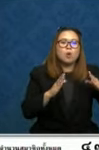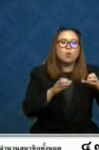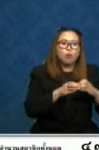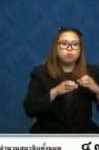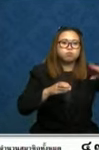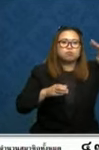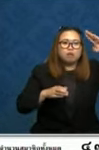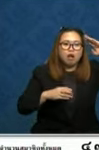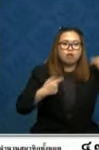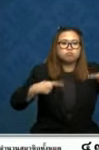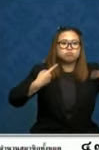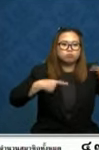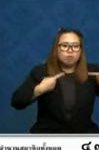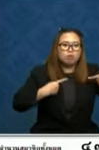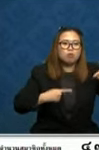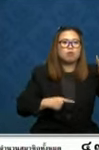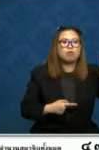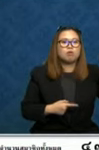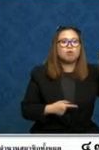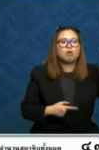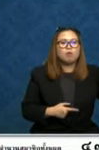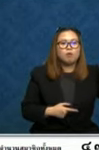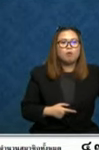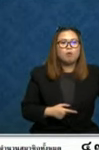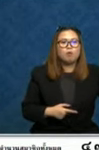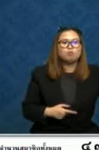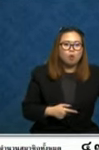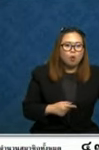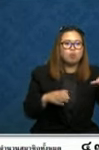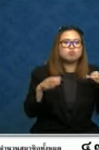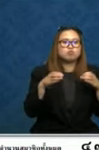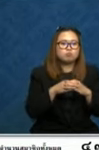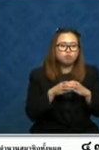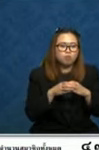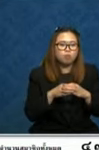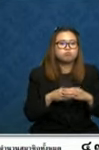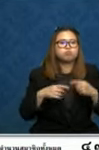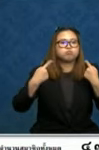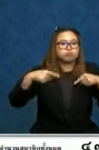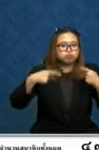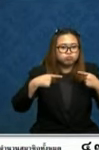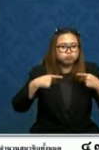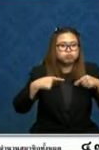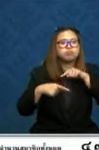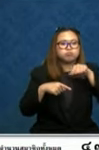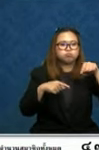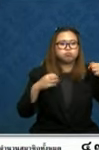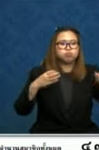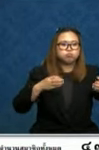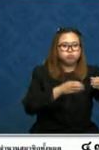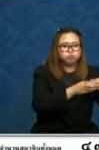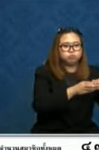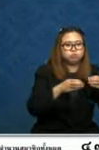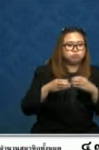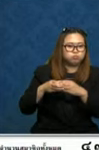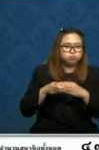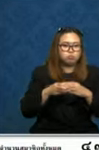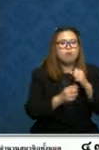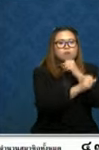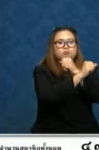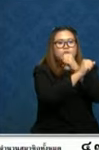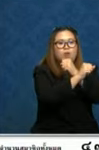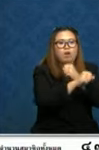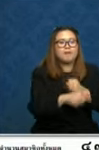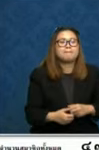ไม่ว่าจะเป็นทางฝั่งกรมน.หรือไม่ว่าจะเป็นทางฝั่งของกลุ่มผู้ก่อเหตุความไม่สงบค่ะที่อาจจะทำให้เกิดความบาดเจ็บได้จ